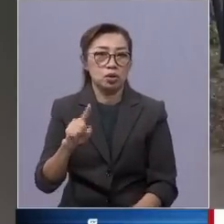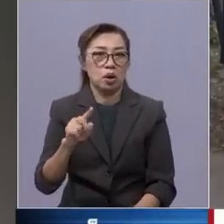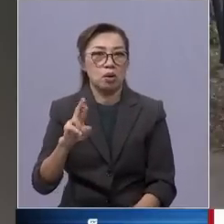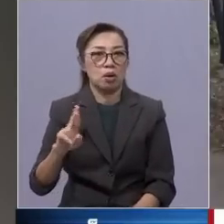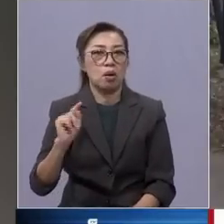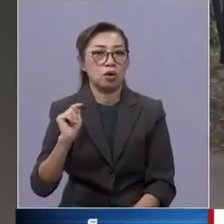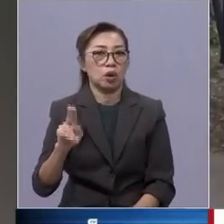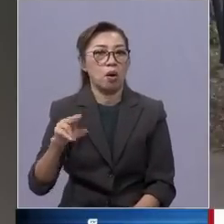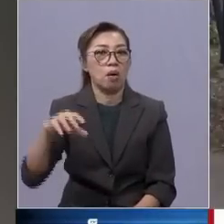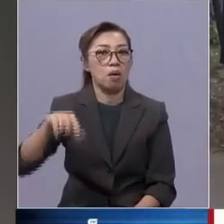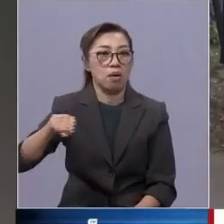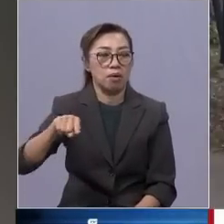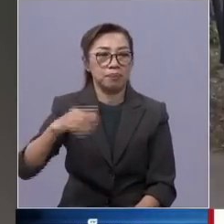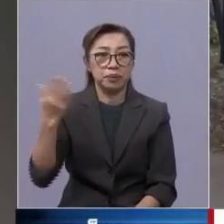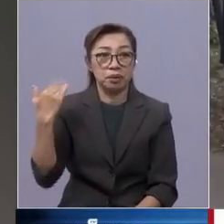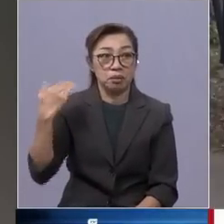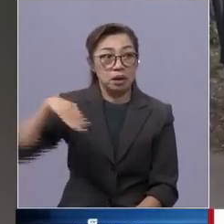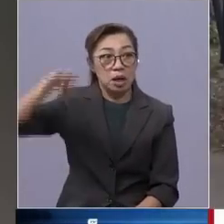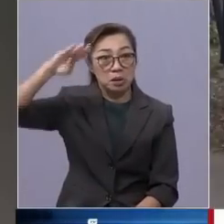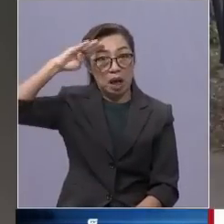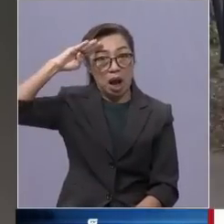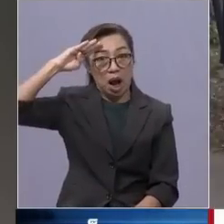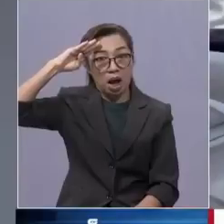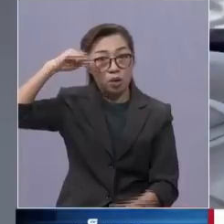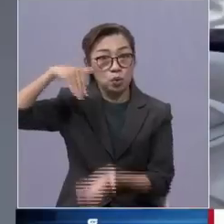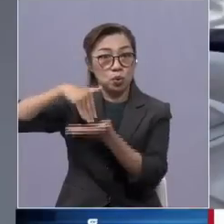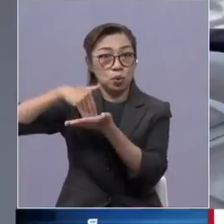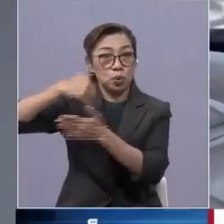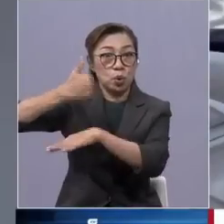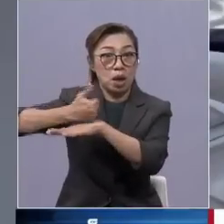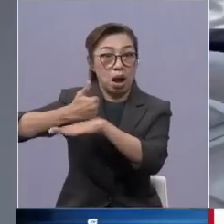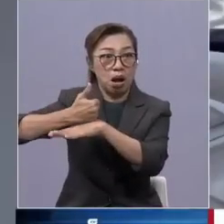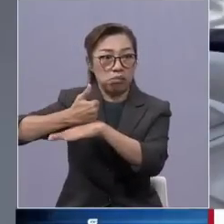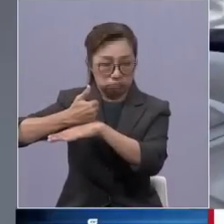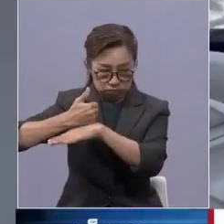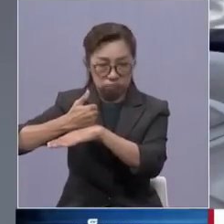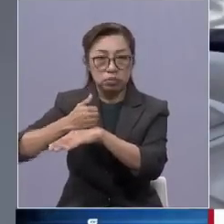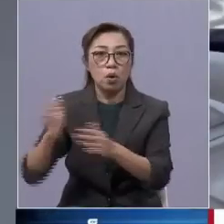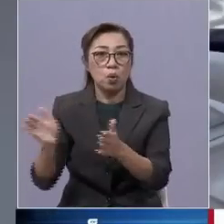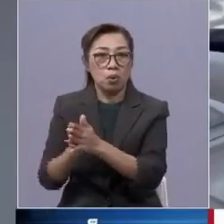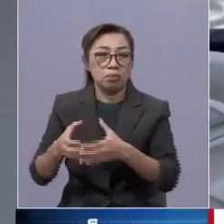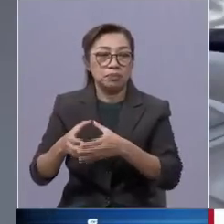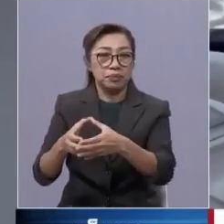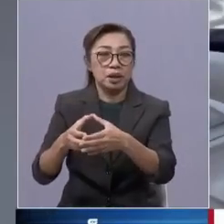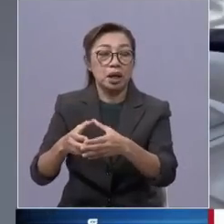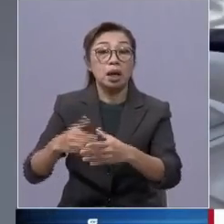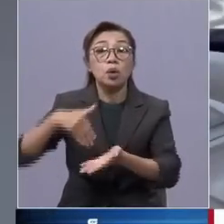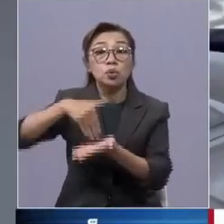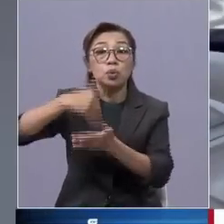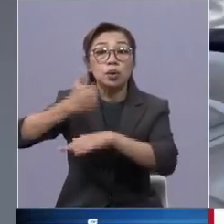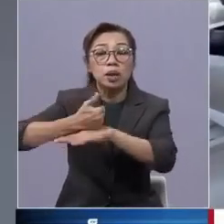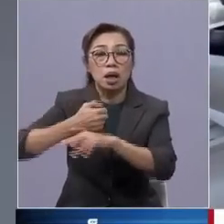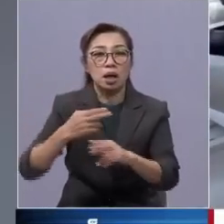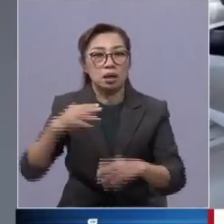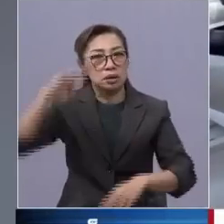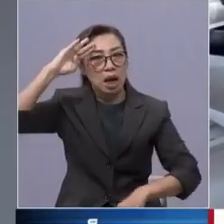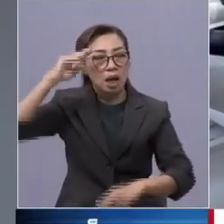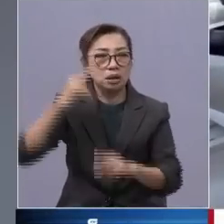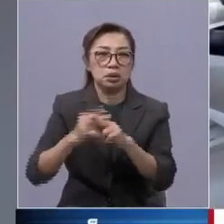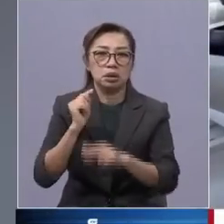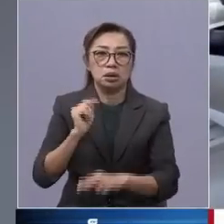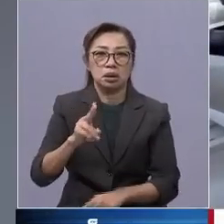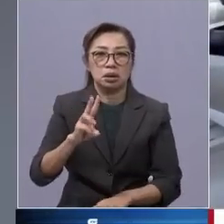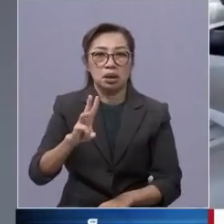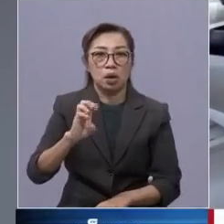านนี้ทางผู้บัญชาการก็ไปด้วยตัวเองนะฮะผู้บัญชาการศูนย์รักษาความปลอดภัยพลโททวีศักดิ์มณีวงศ์ก็เข้าไปพบกับคุณสุ